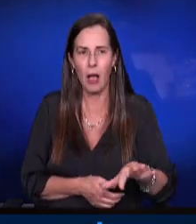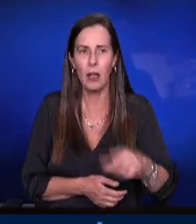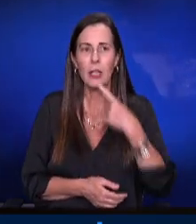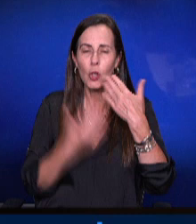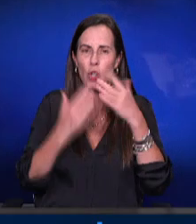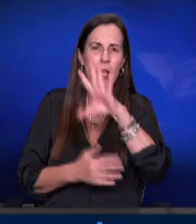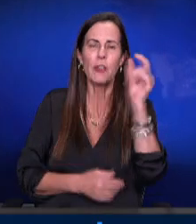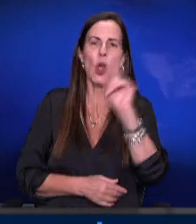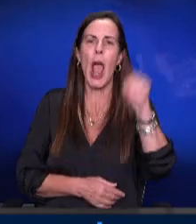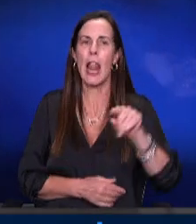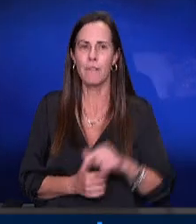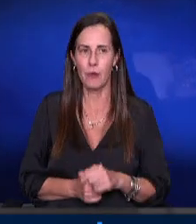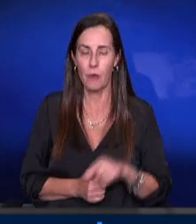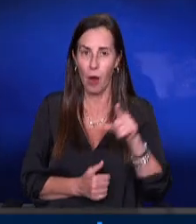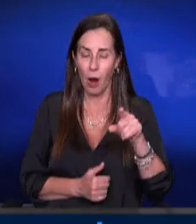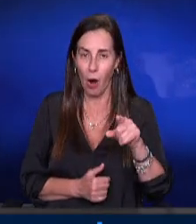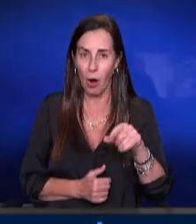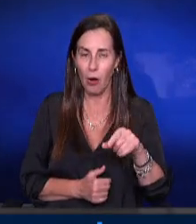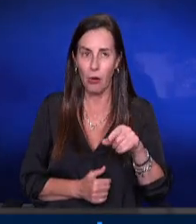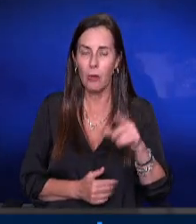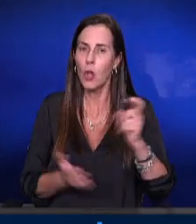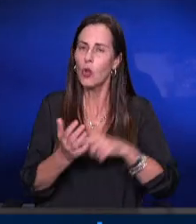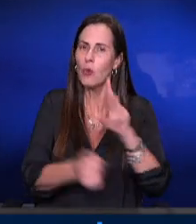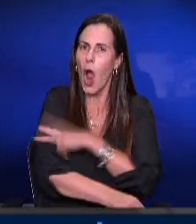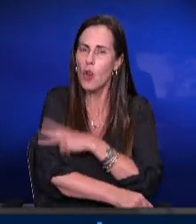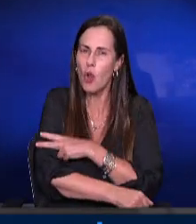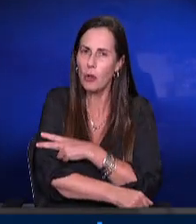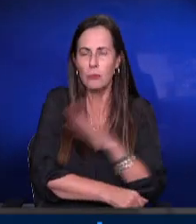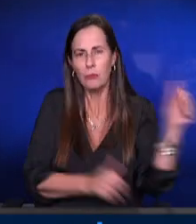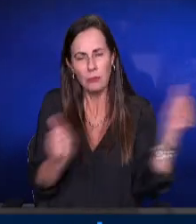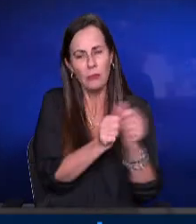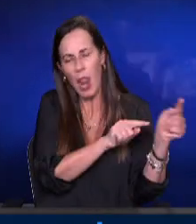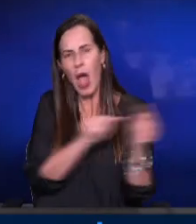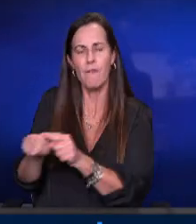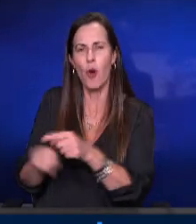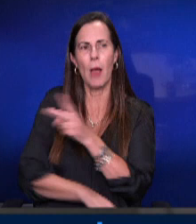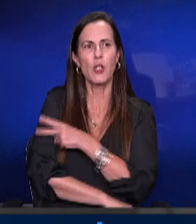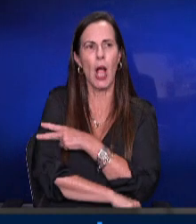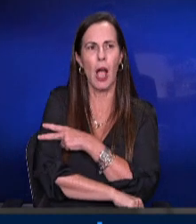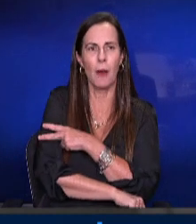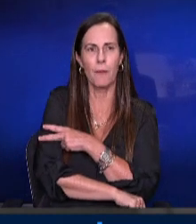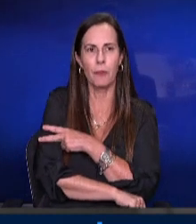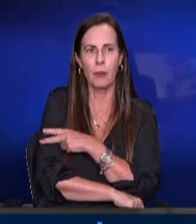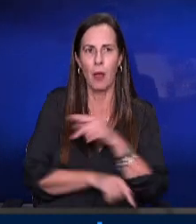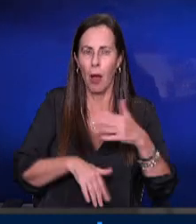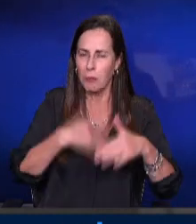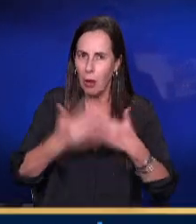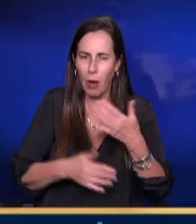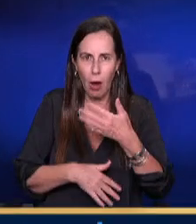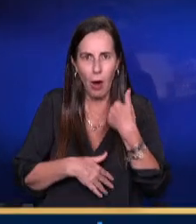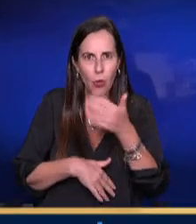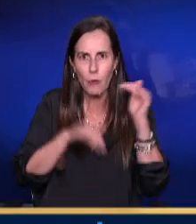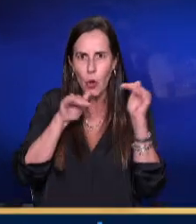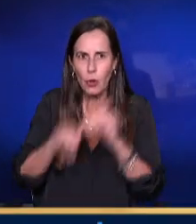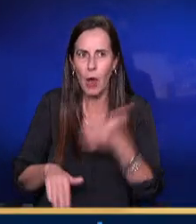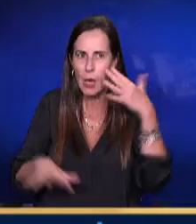שזה 500 ולא 1,000. באופן לא צפוי, דורשים השוטרים מהנער להתלוות עליהם לתחנת המשטרה. ומפה לשם זה הלך והידרדר,